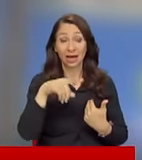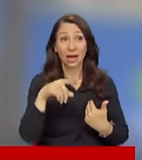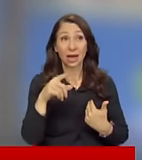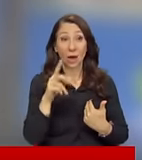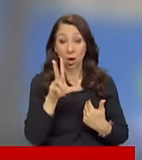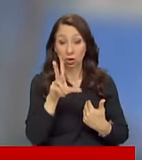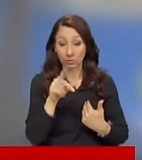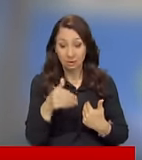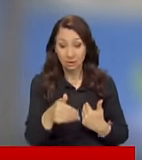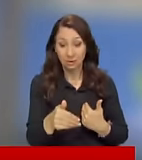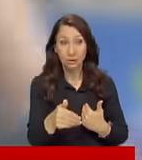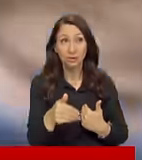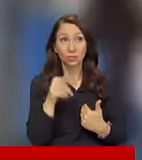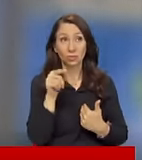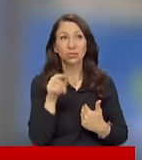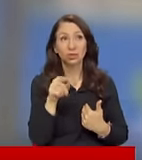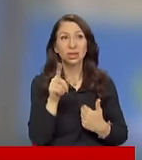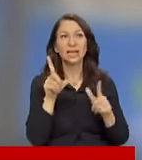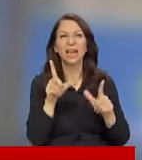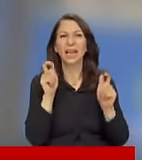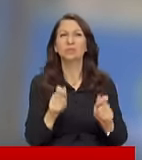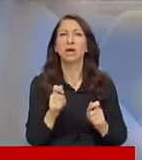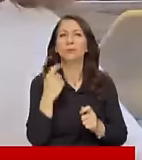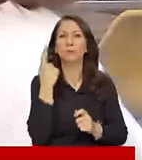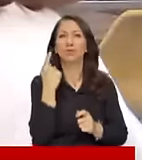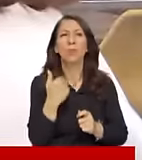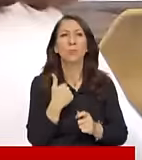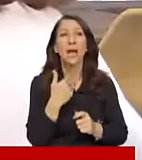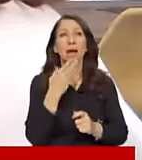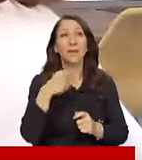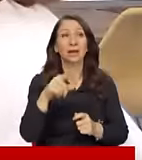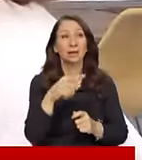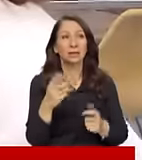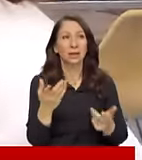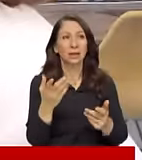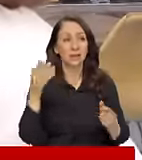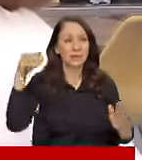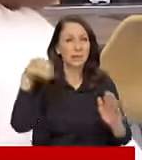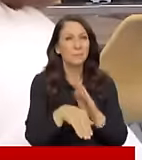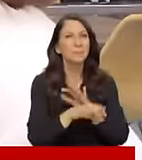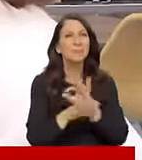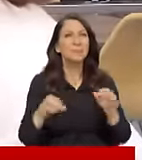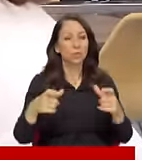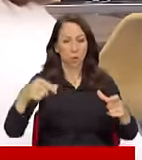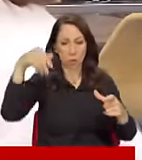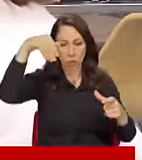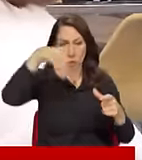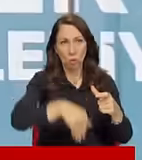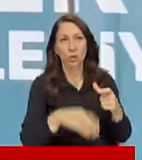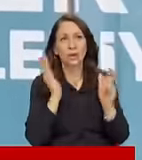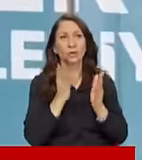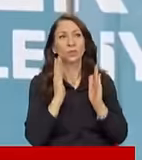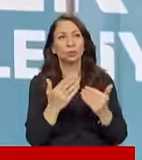ayın 31'inde bunun gereğini yapacaktır yani. Emekliye zaten dipsiz kuyu dedi ya. İşte dipsiz kuyuya